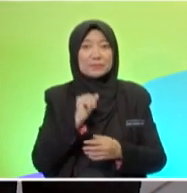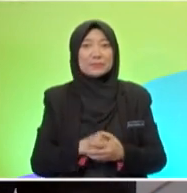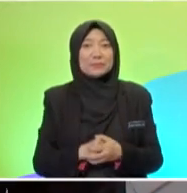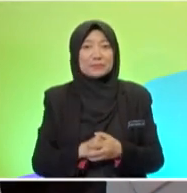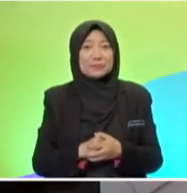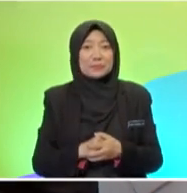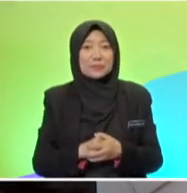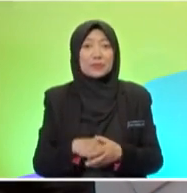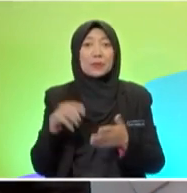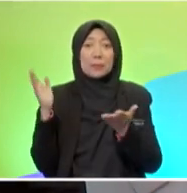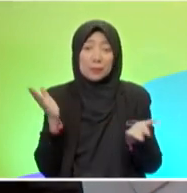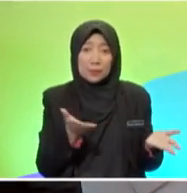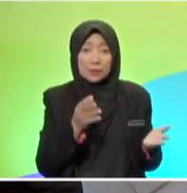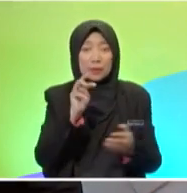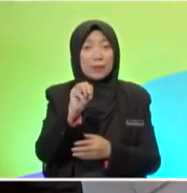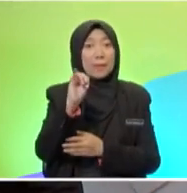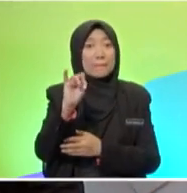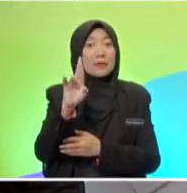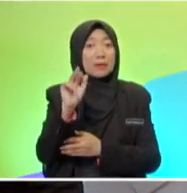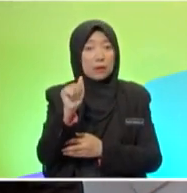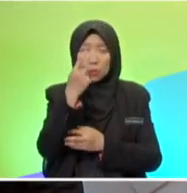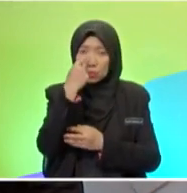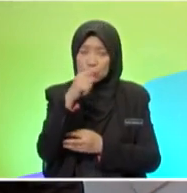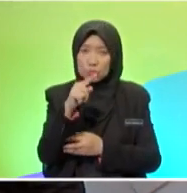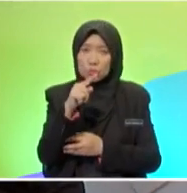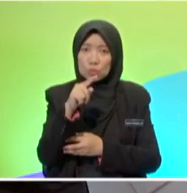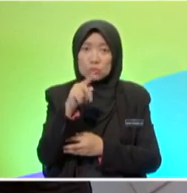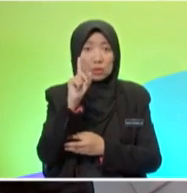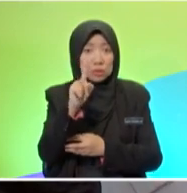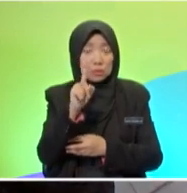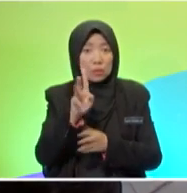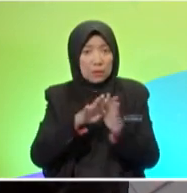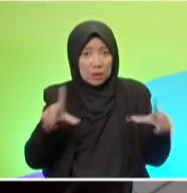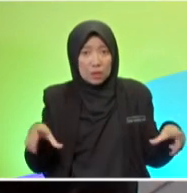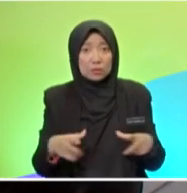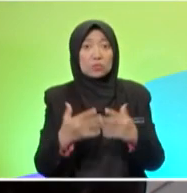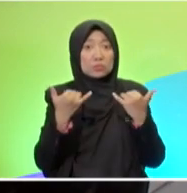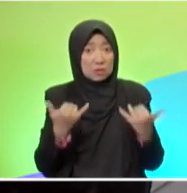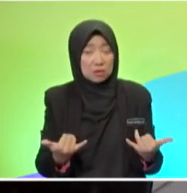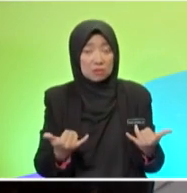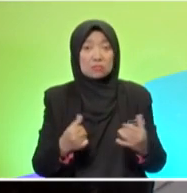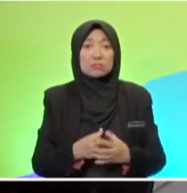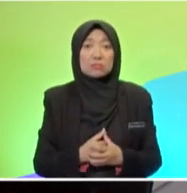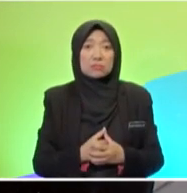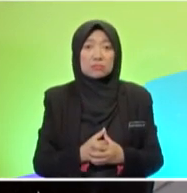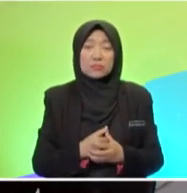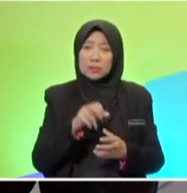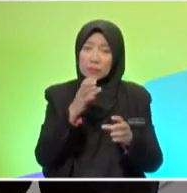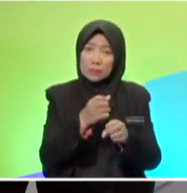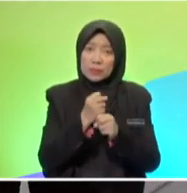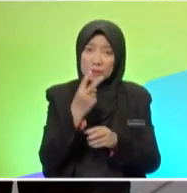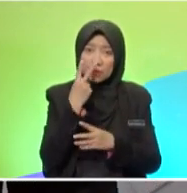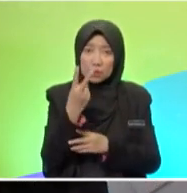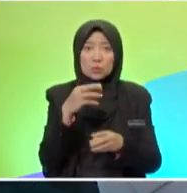saya tidak bawa Mira untuk kita lihat satu situasi yang berlaku pada masa sekarang oke ya kita dapat lihat sekarang ini